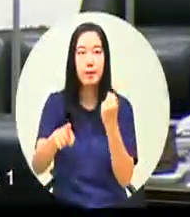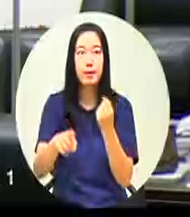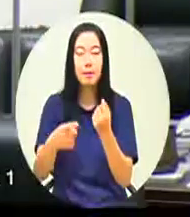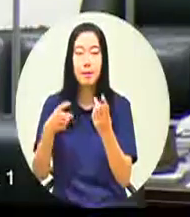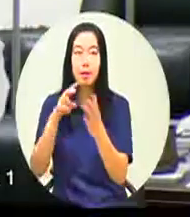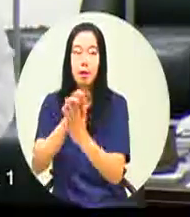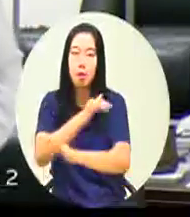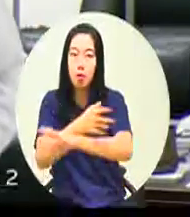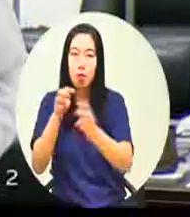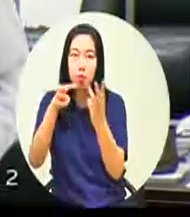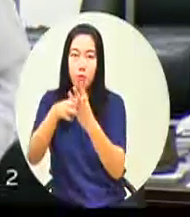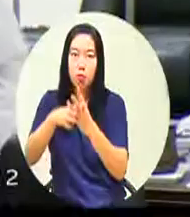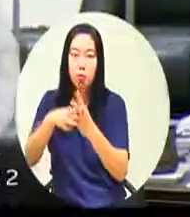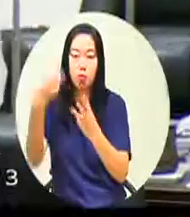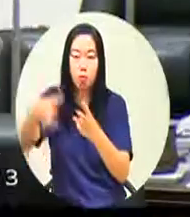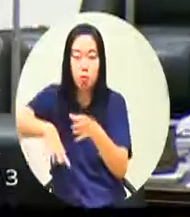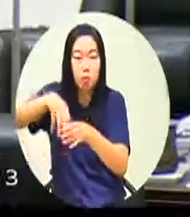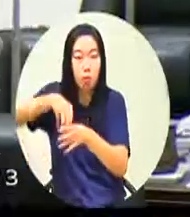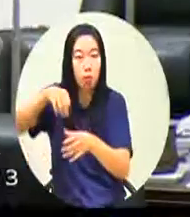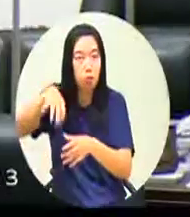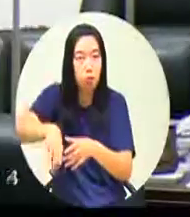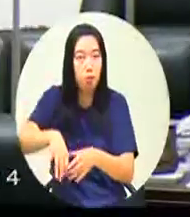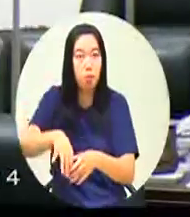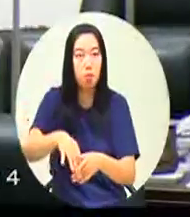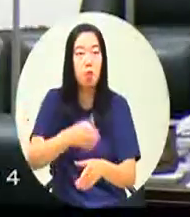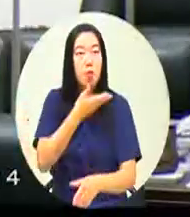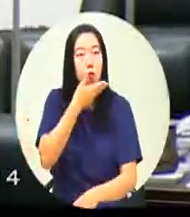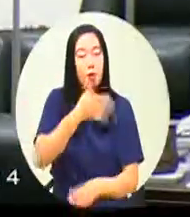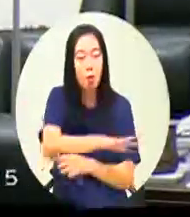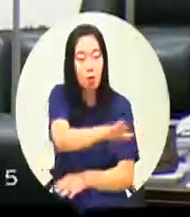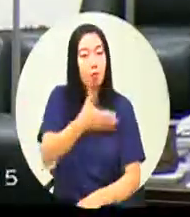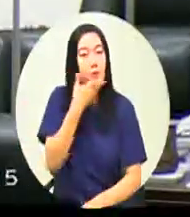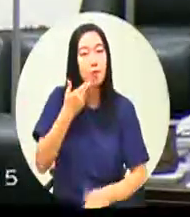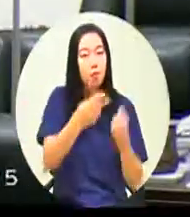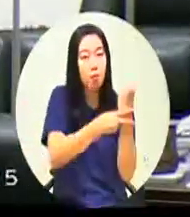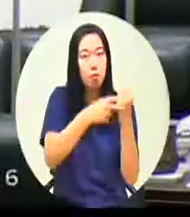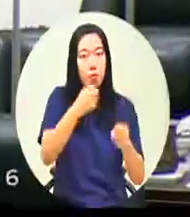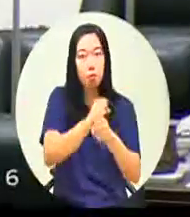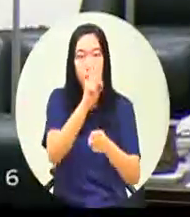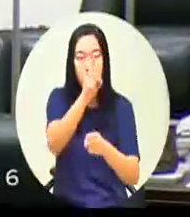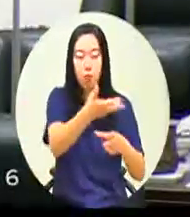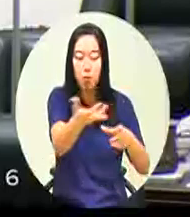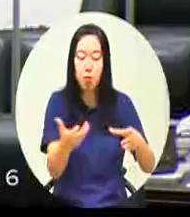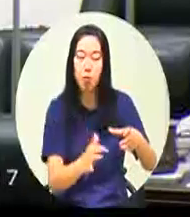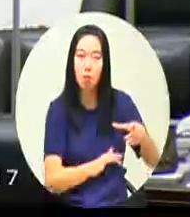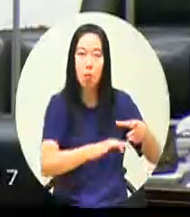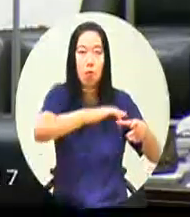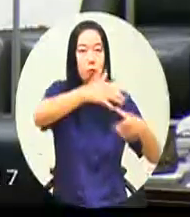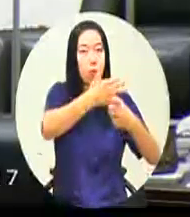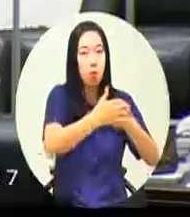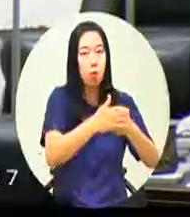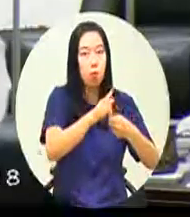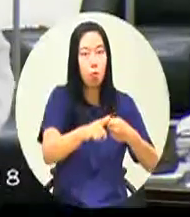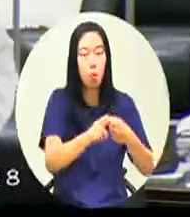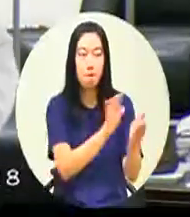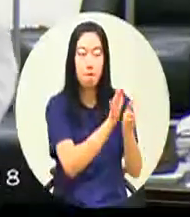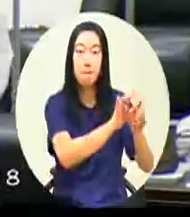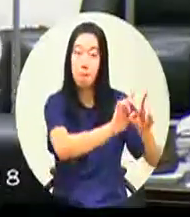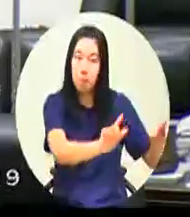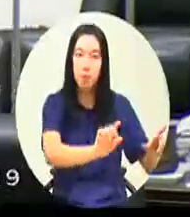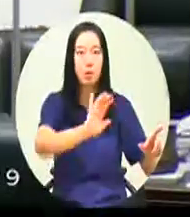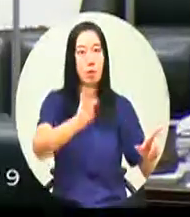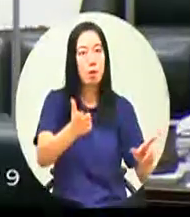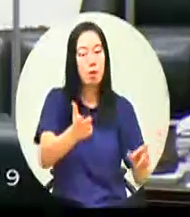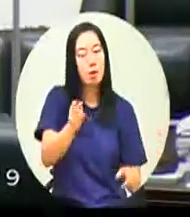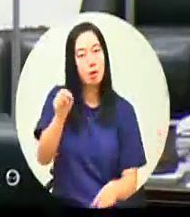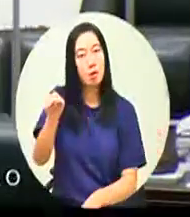比较不一样的话。广湖里你可以做滞洪池，会有非常大的效果。但是